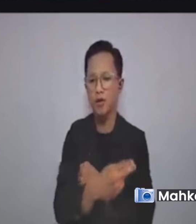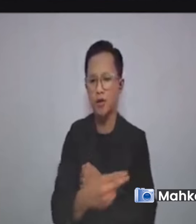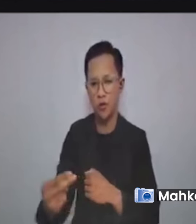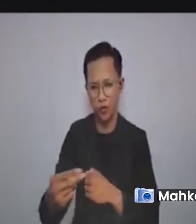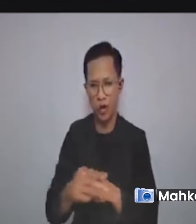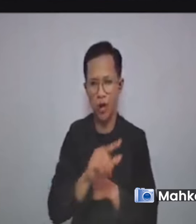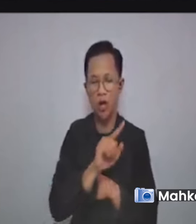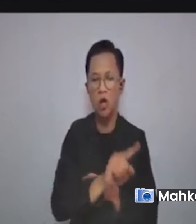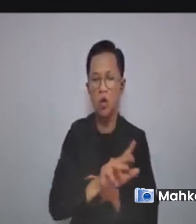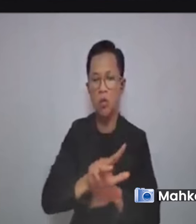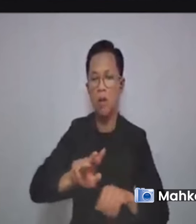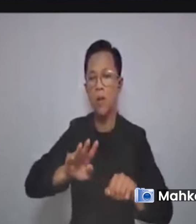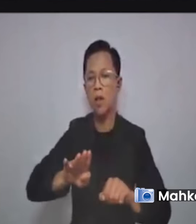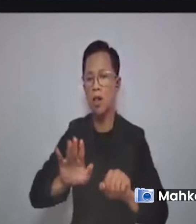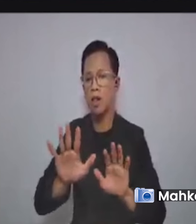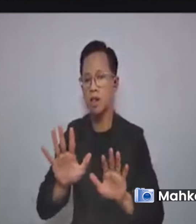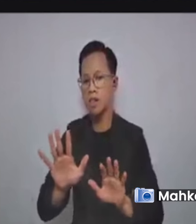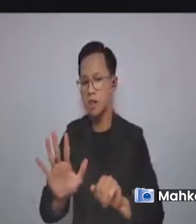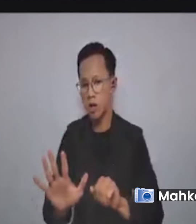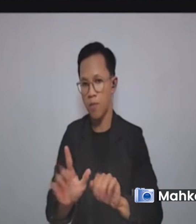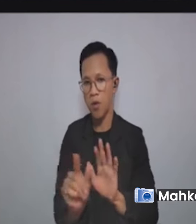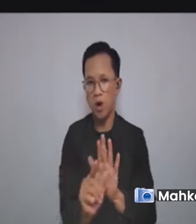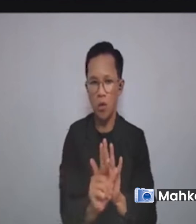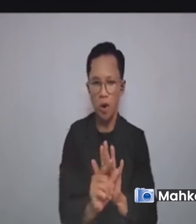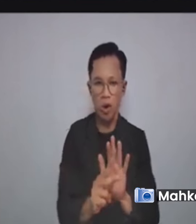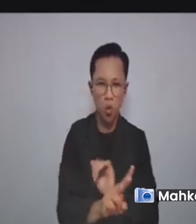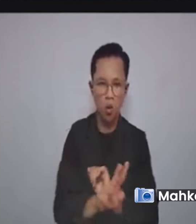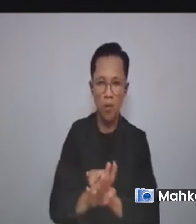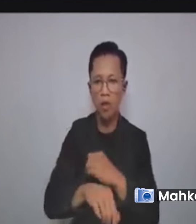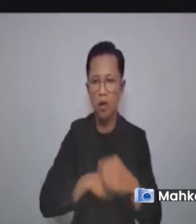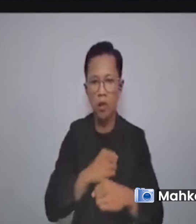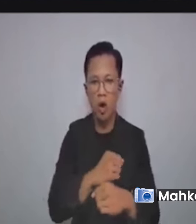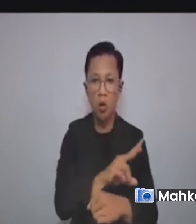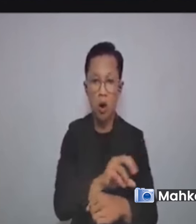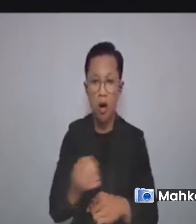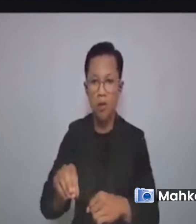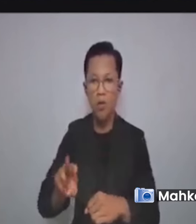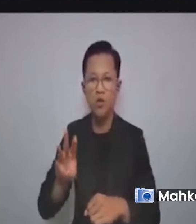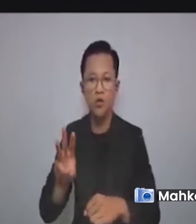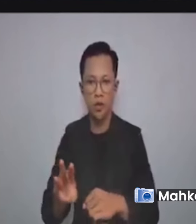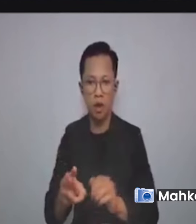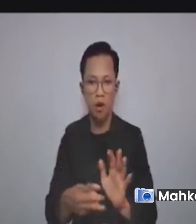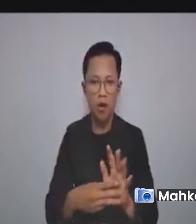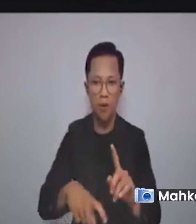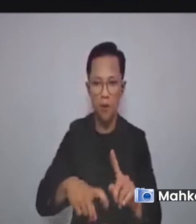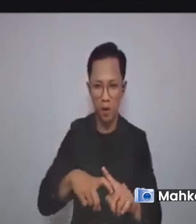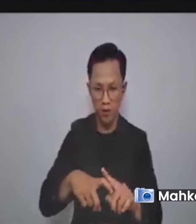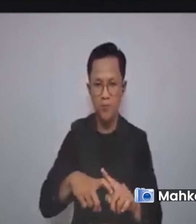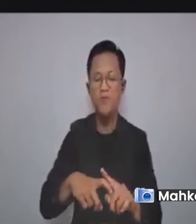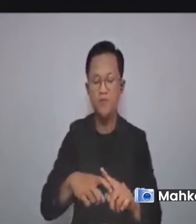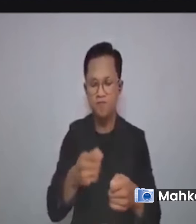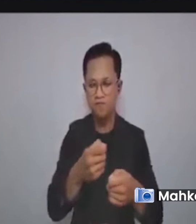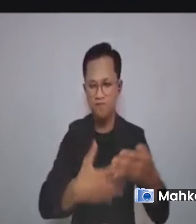undang-undang nomor 7 tahun 2020 dan seterusnya dianggap dibacakan Amar putusan